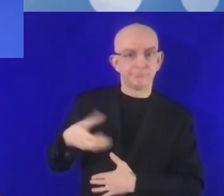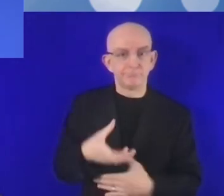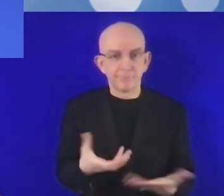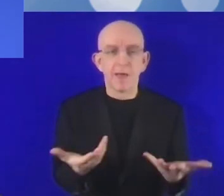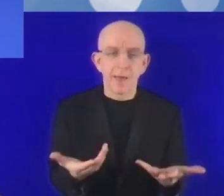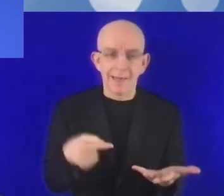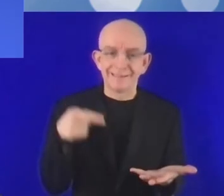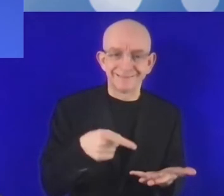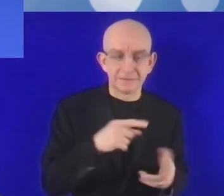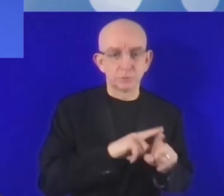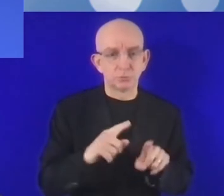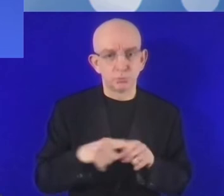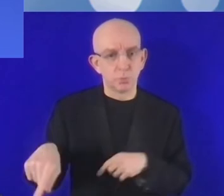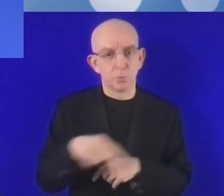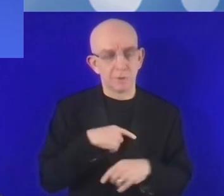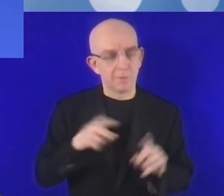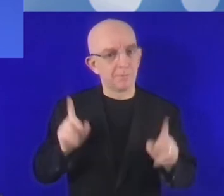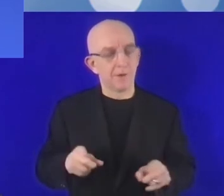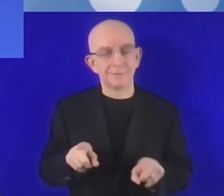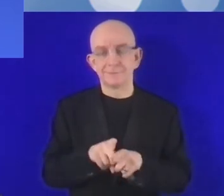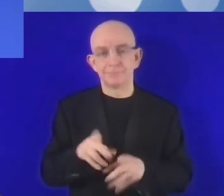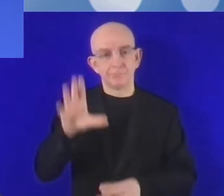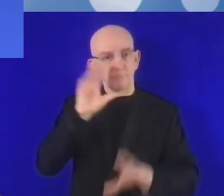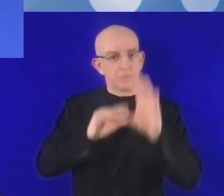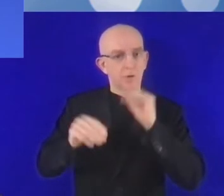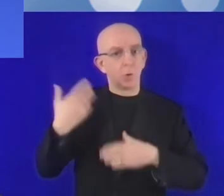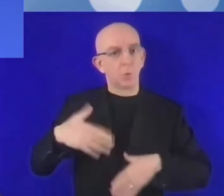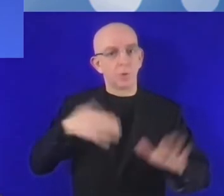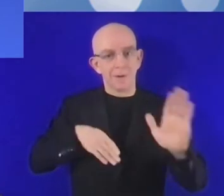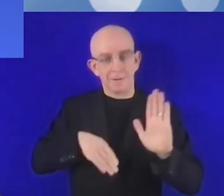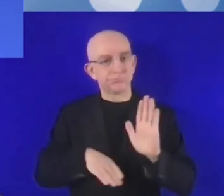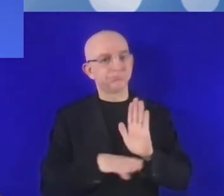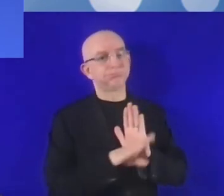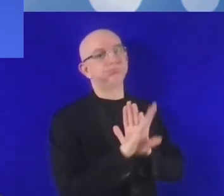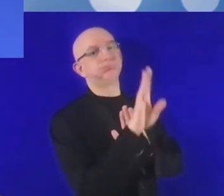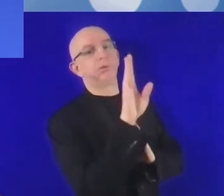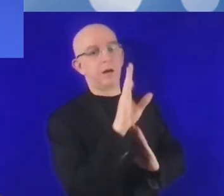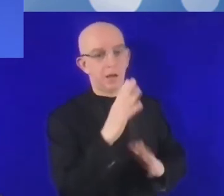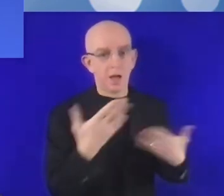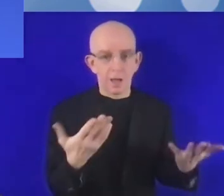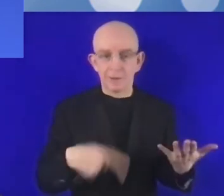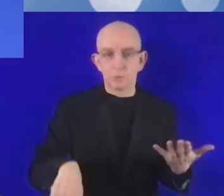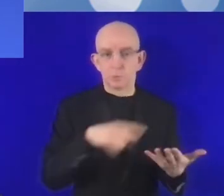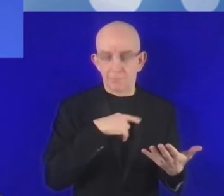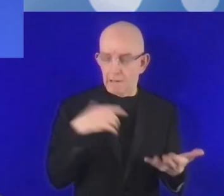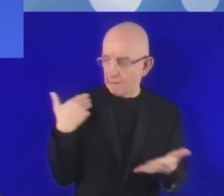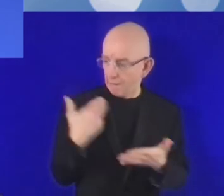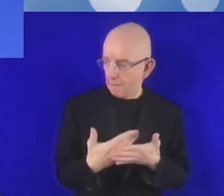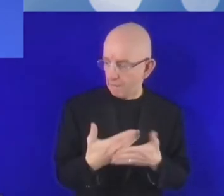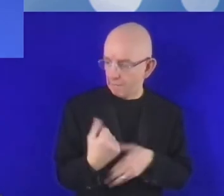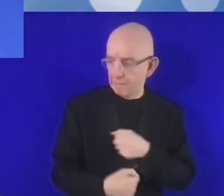dont on a parlé, les compétences. Alors largement comprises, les compétences numériques. Plus plus profondément on est